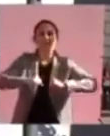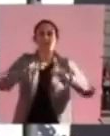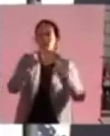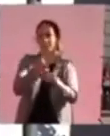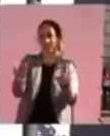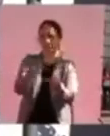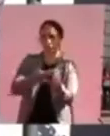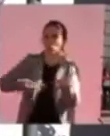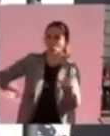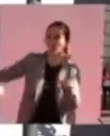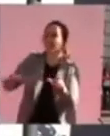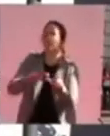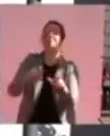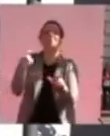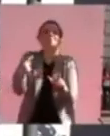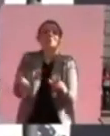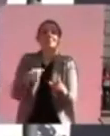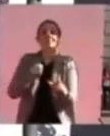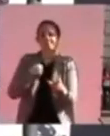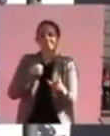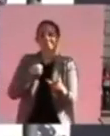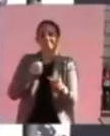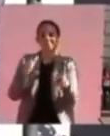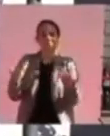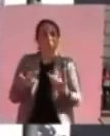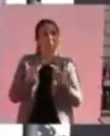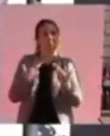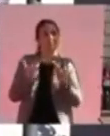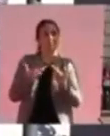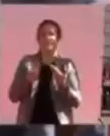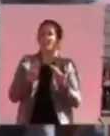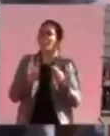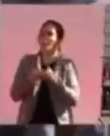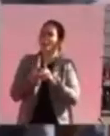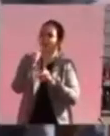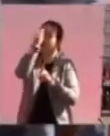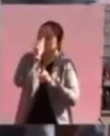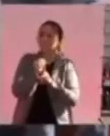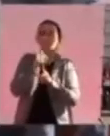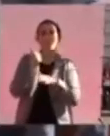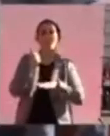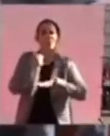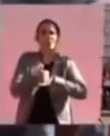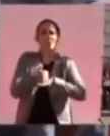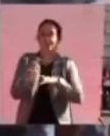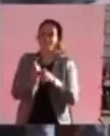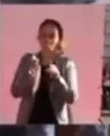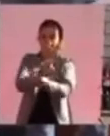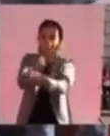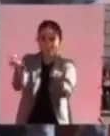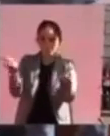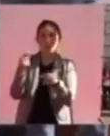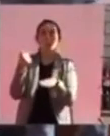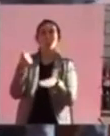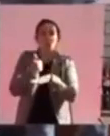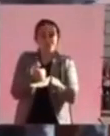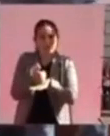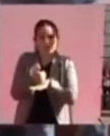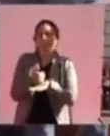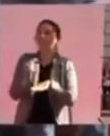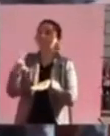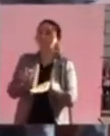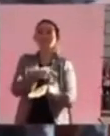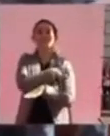entusiasta di essere protagonista insieme a voi tutti e tutti di questo percorso che la cgil ha avviato in questi